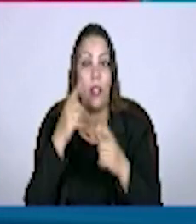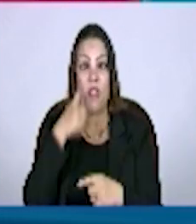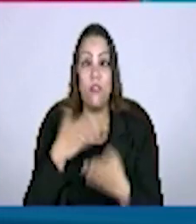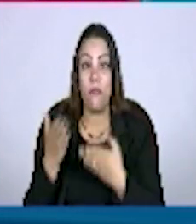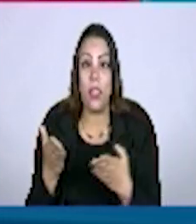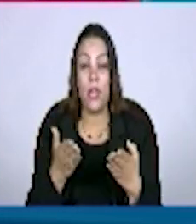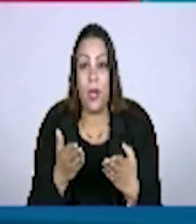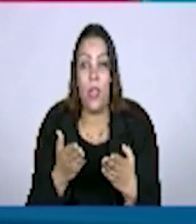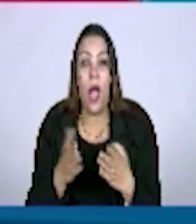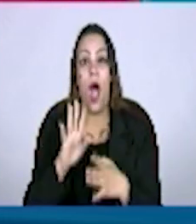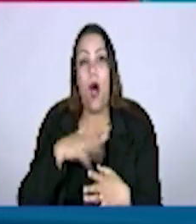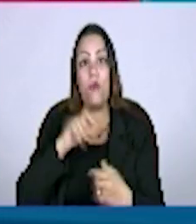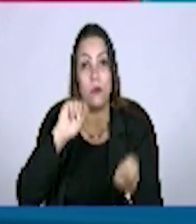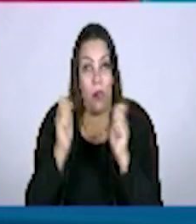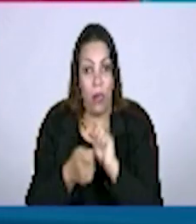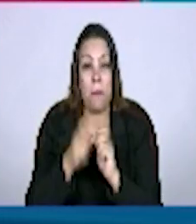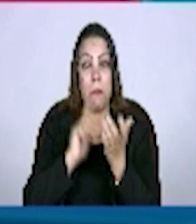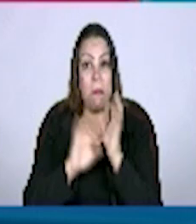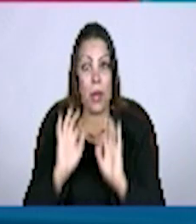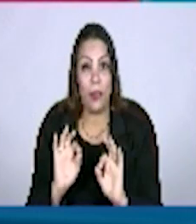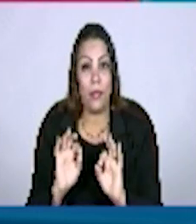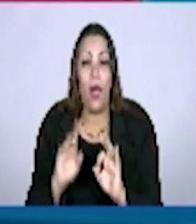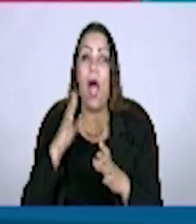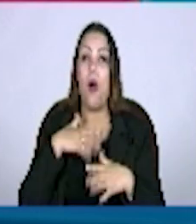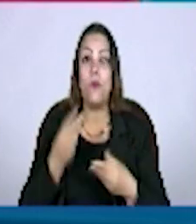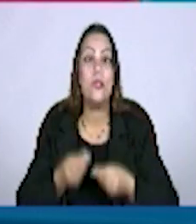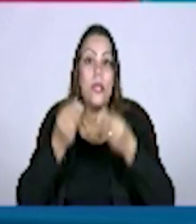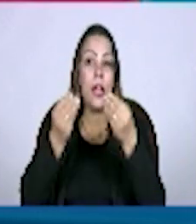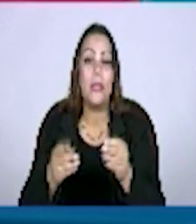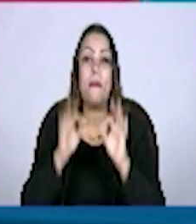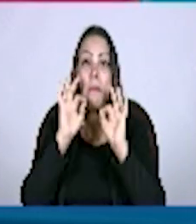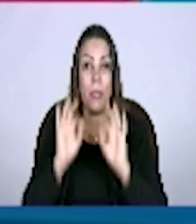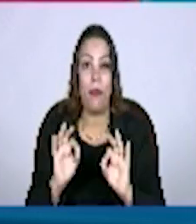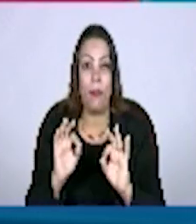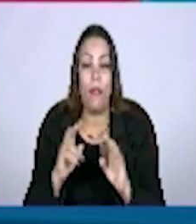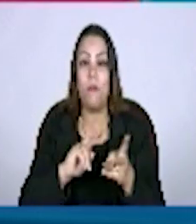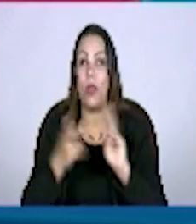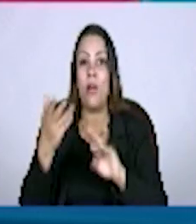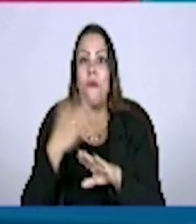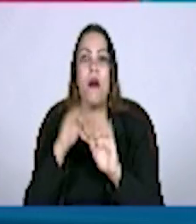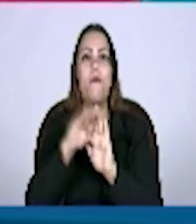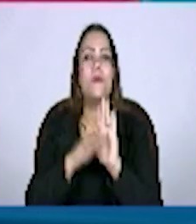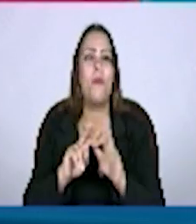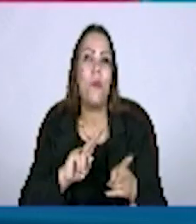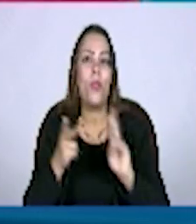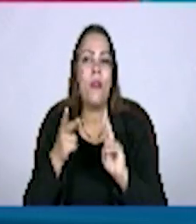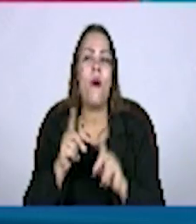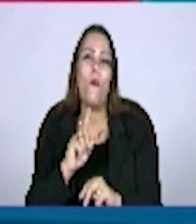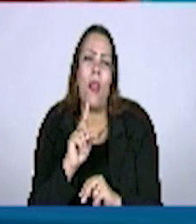وعايزه ا تغير وعايزه تقدم شيء مختلف ومنظومه مختلفه